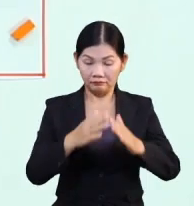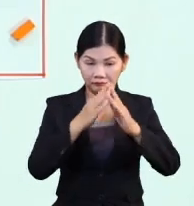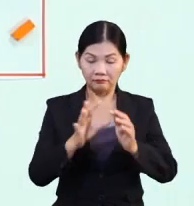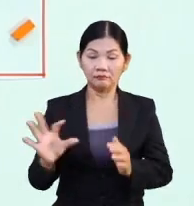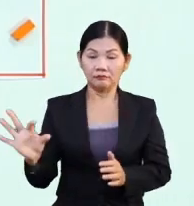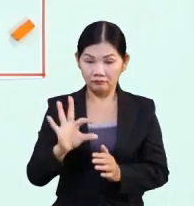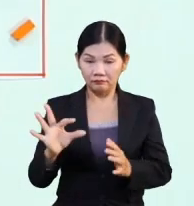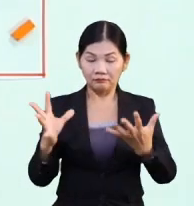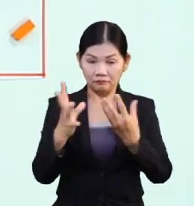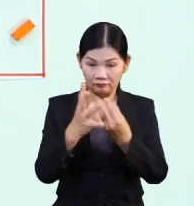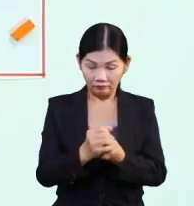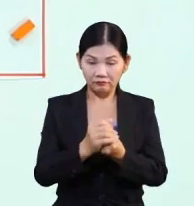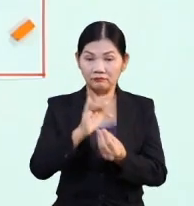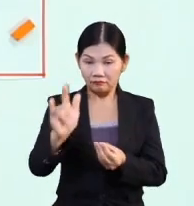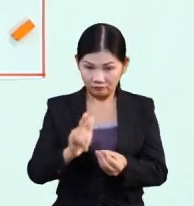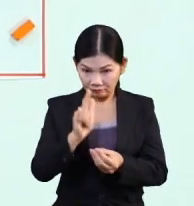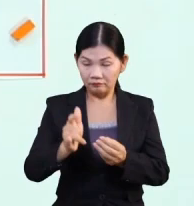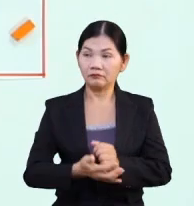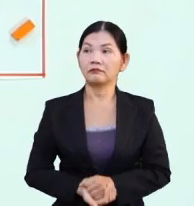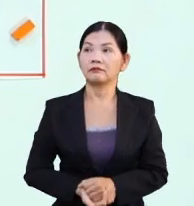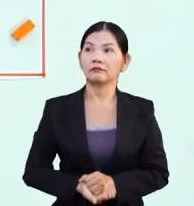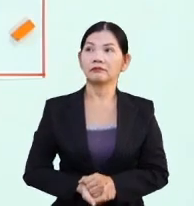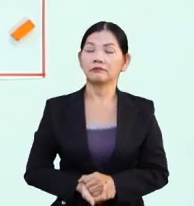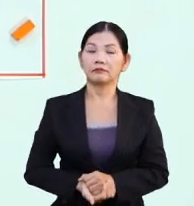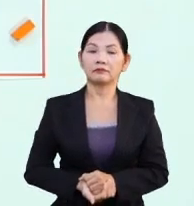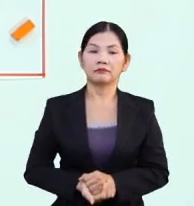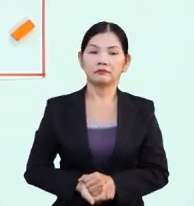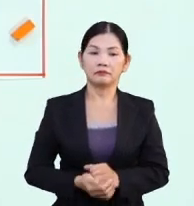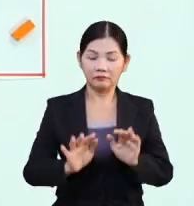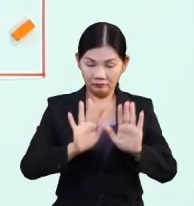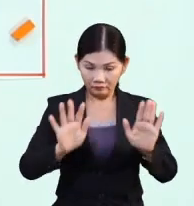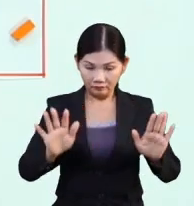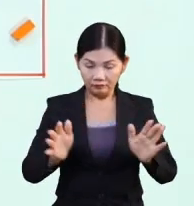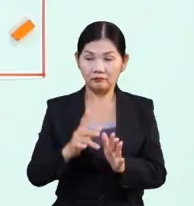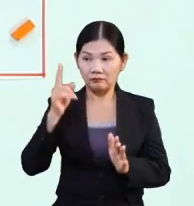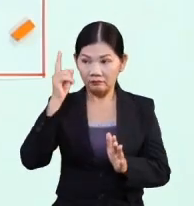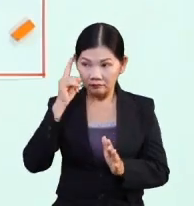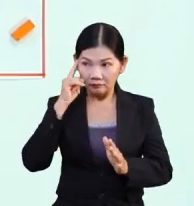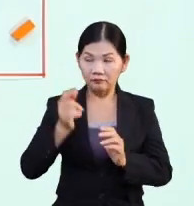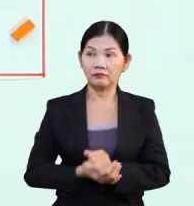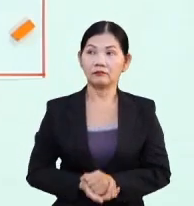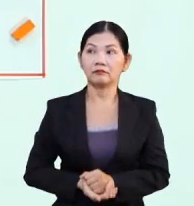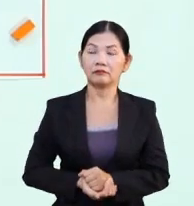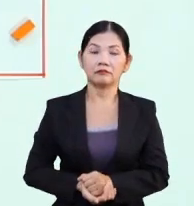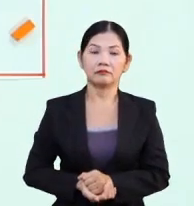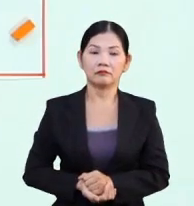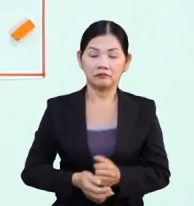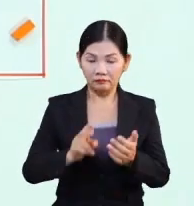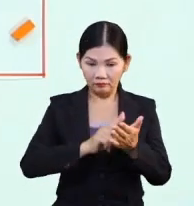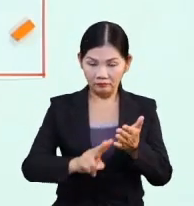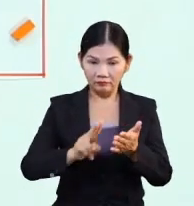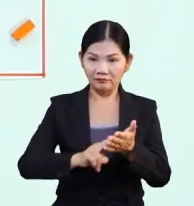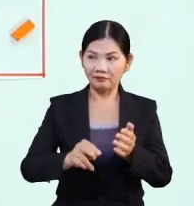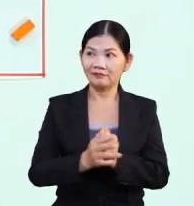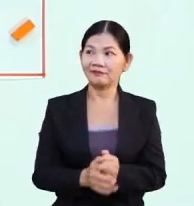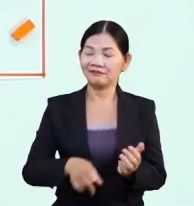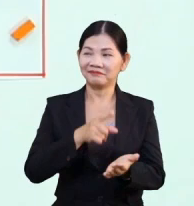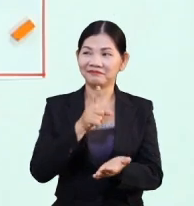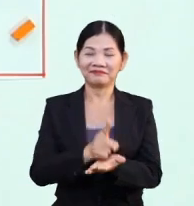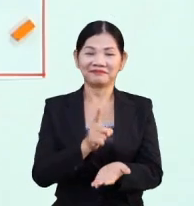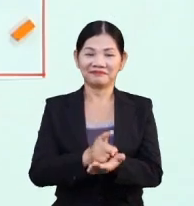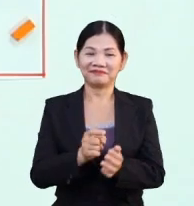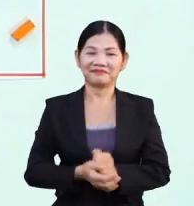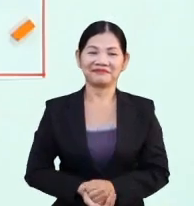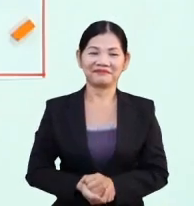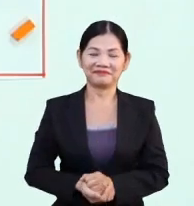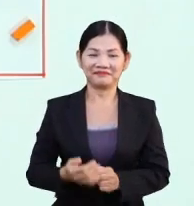ន់អនាម័យសម្រាប់ប្រើប្រាស់ចាកូនទាំងអស់គ្នាកូនត្រូវដឹងណាចាអនាម័យគឺជារឿងសំខាន់ណាស់ចា